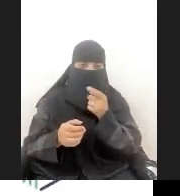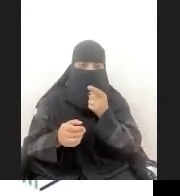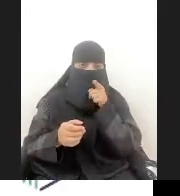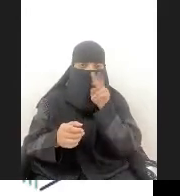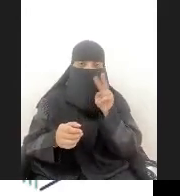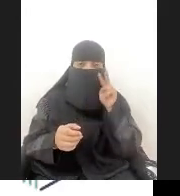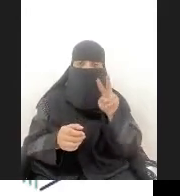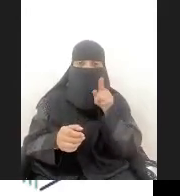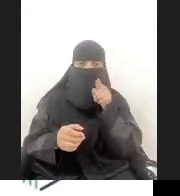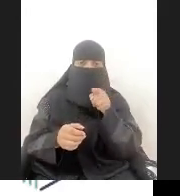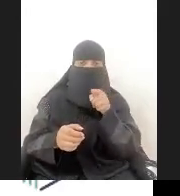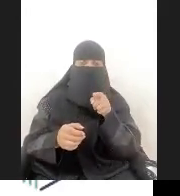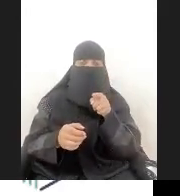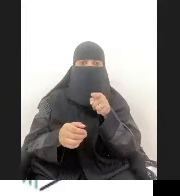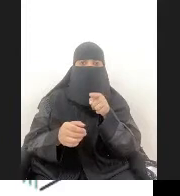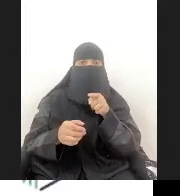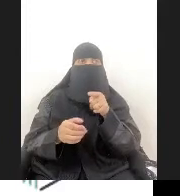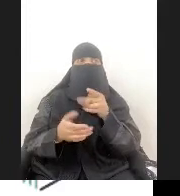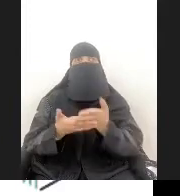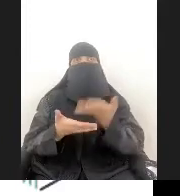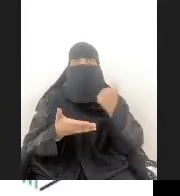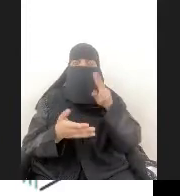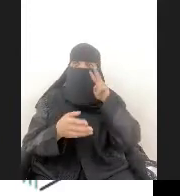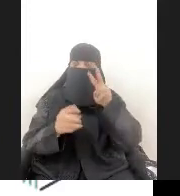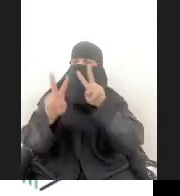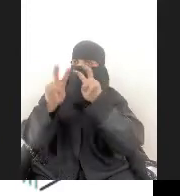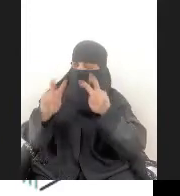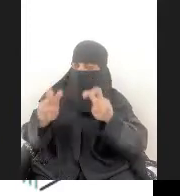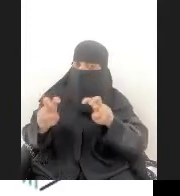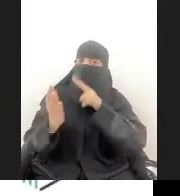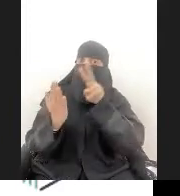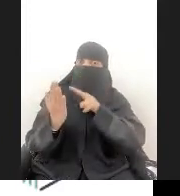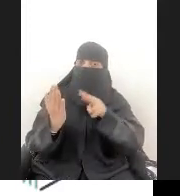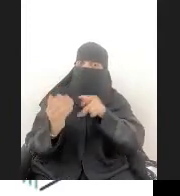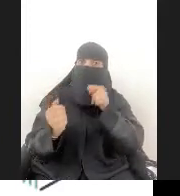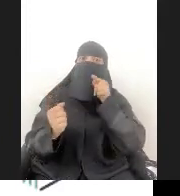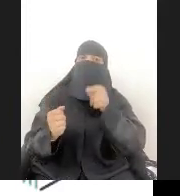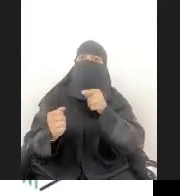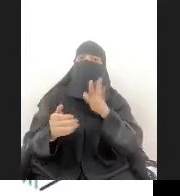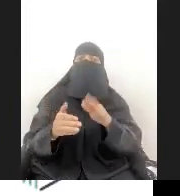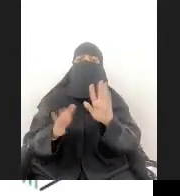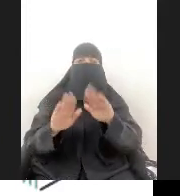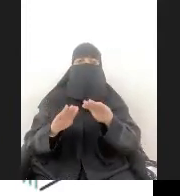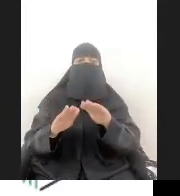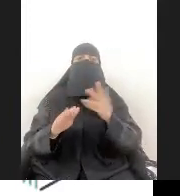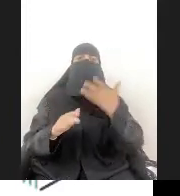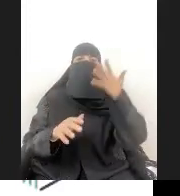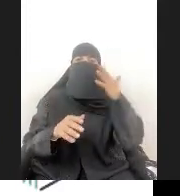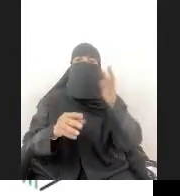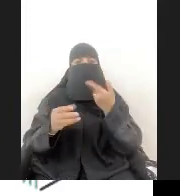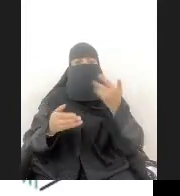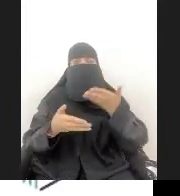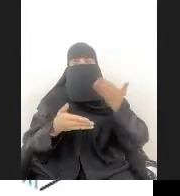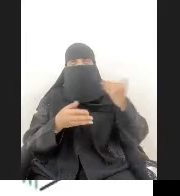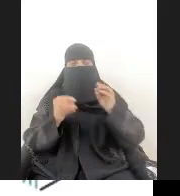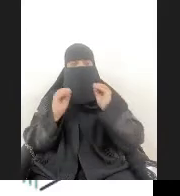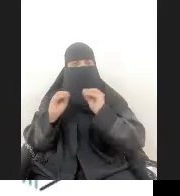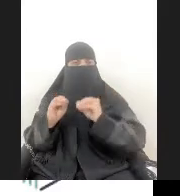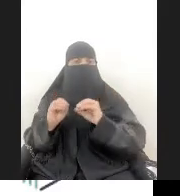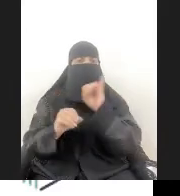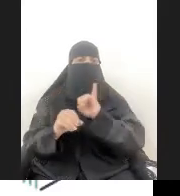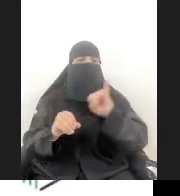بعض النماذج وكذلك من خلال خبرتي مع طلاب الماجستير تصميم مواد التعليم عن بعد، عملت قالب بسيط لعله يساعدك